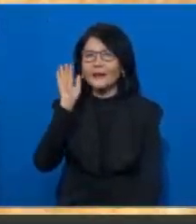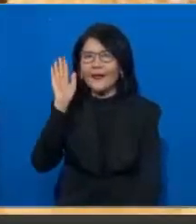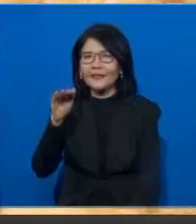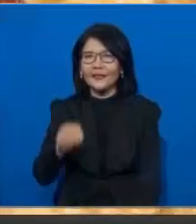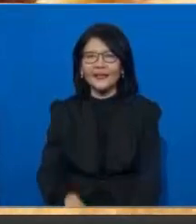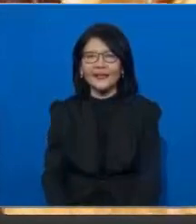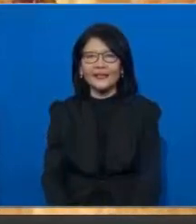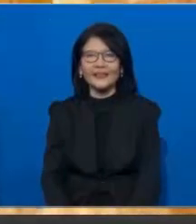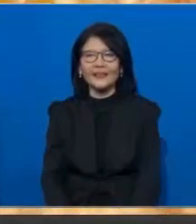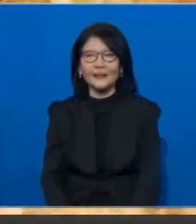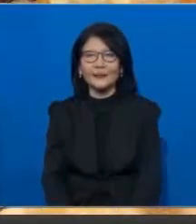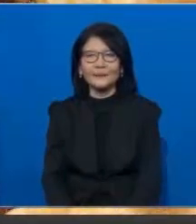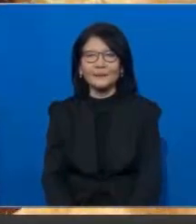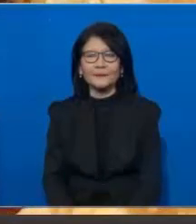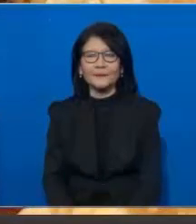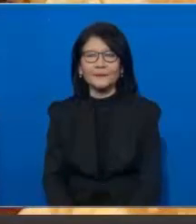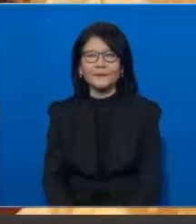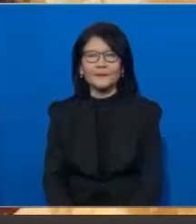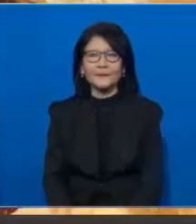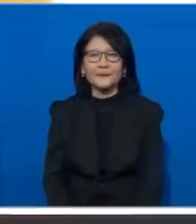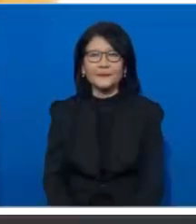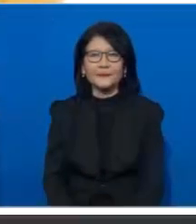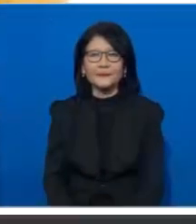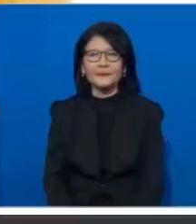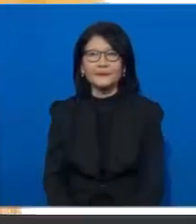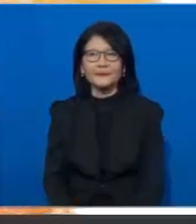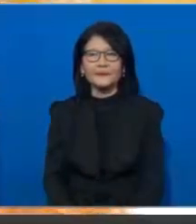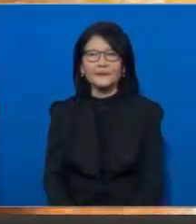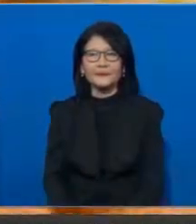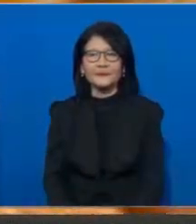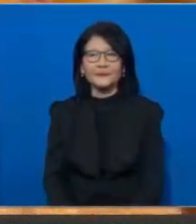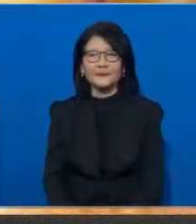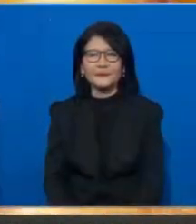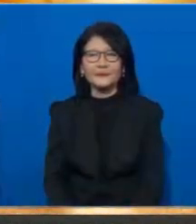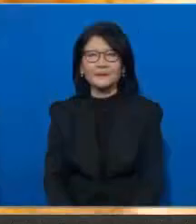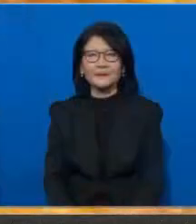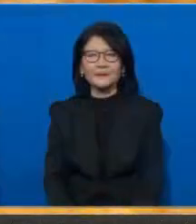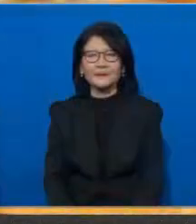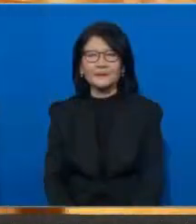pilih sesuai selera deh. Laisa Nisa, Rusman Rusmana, Bandung, Jawa Barat.